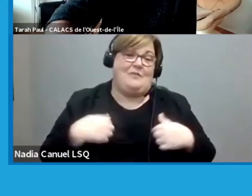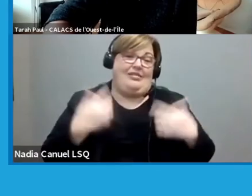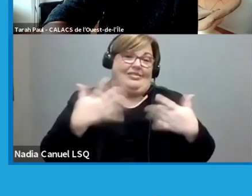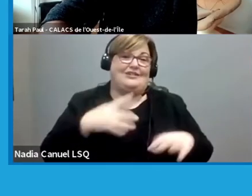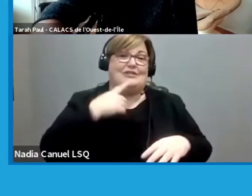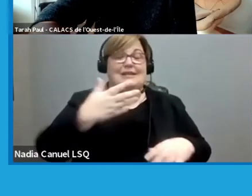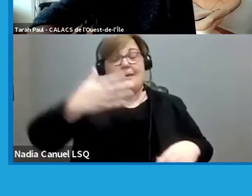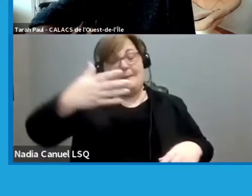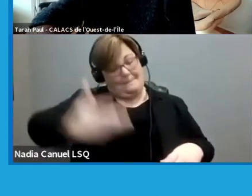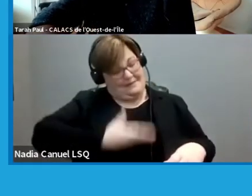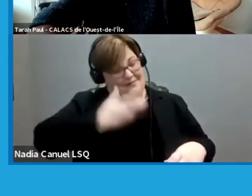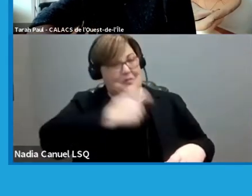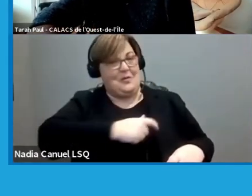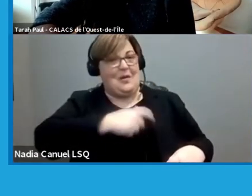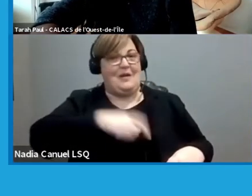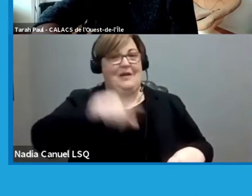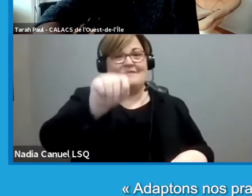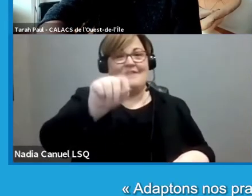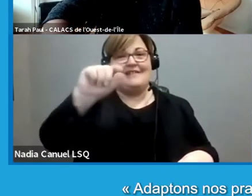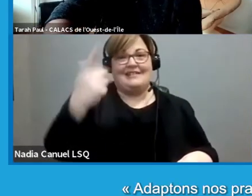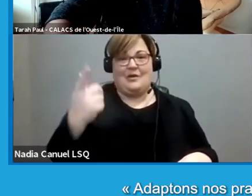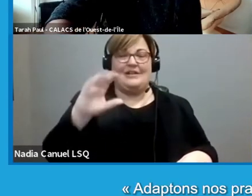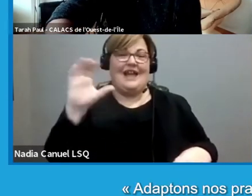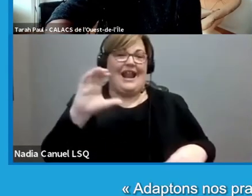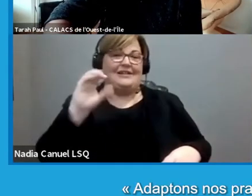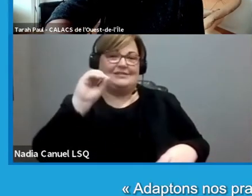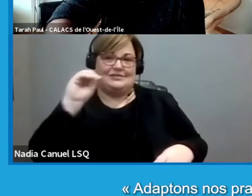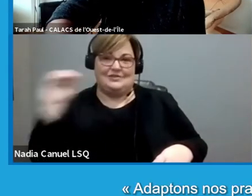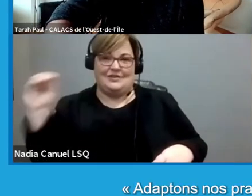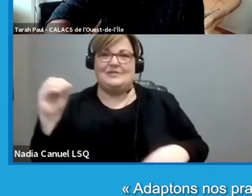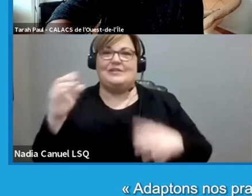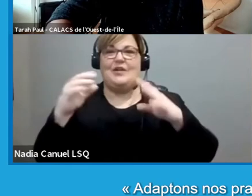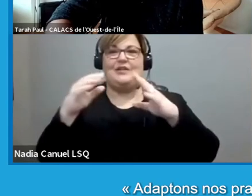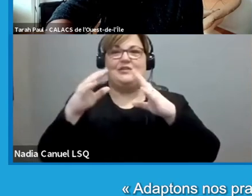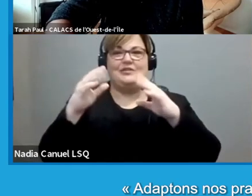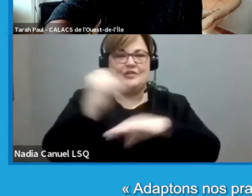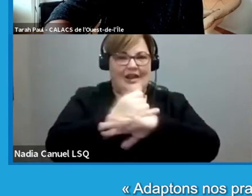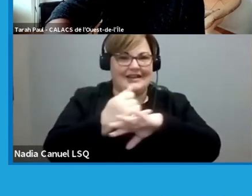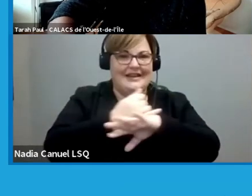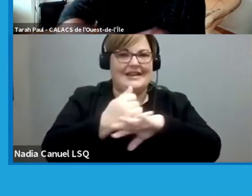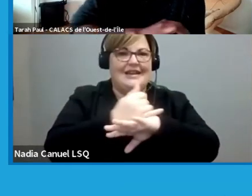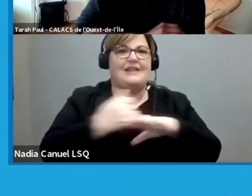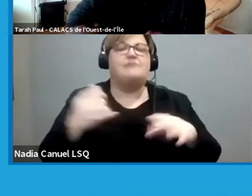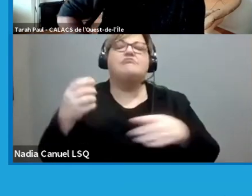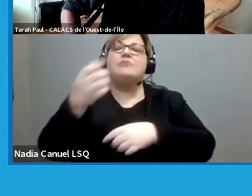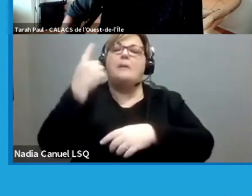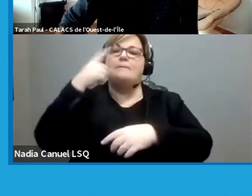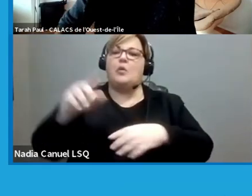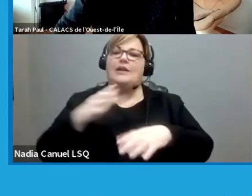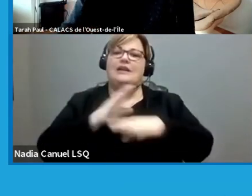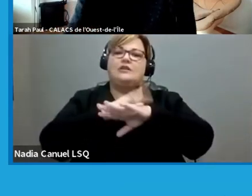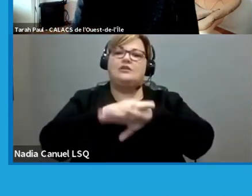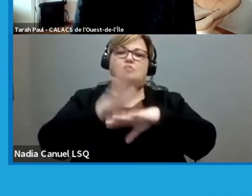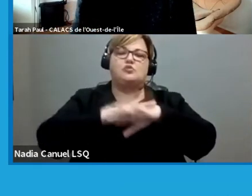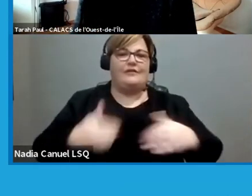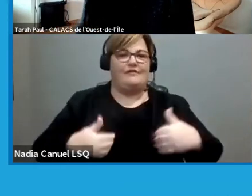Bienvenue au colloque 21 du CALACS de l'Ouest de l'Île. Adaptons nos pratiques à la diversité des survivantes. C'est organisé par le CALACS de l'Ouest